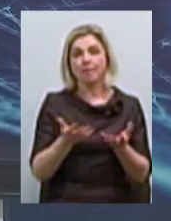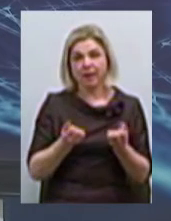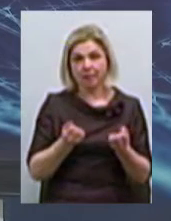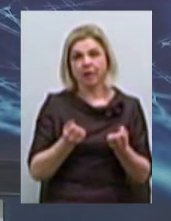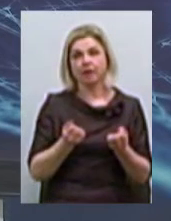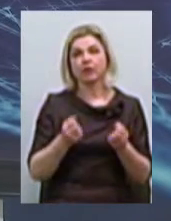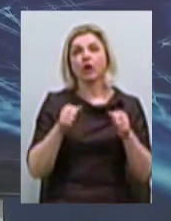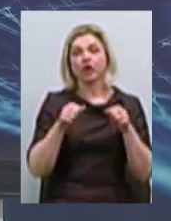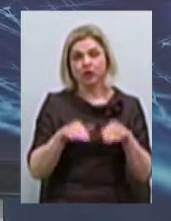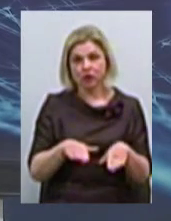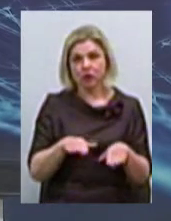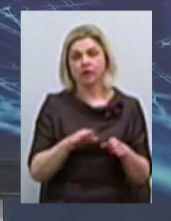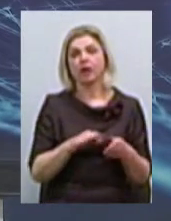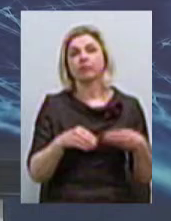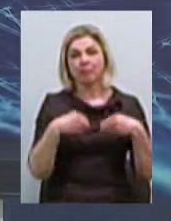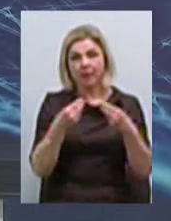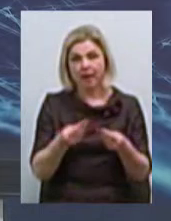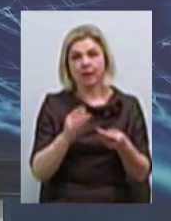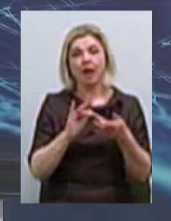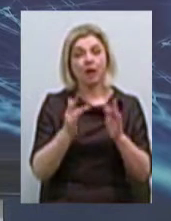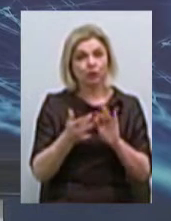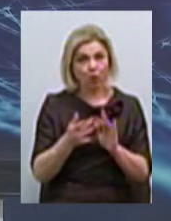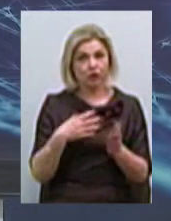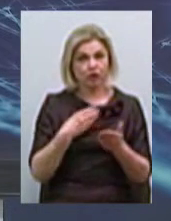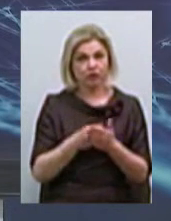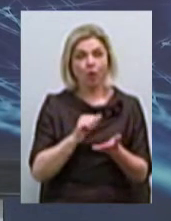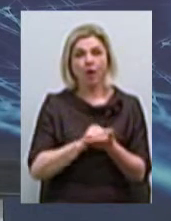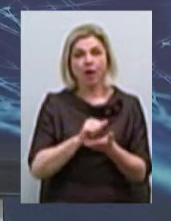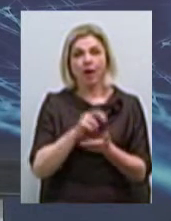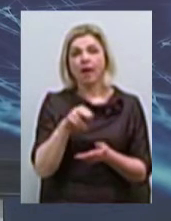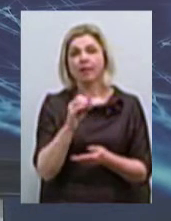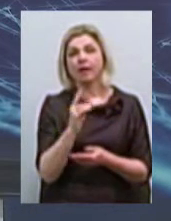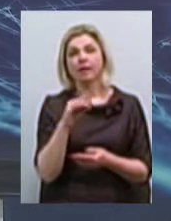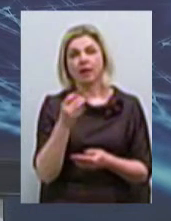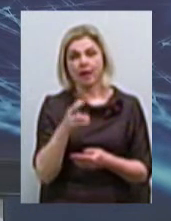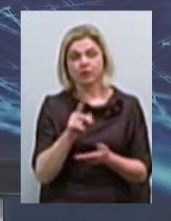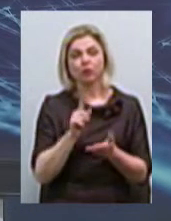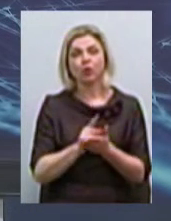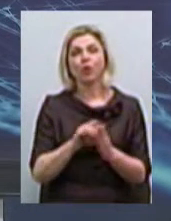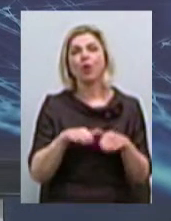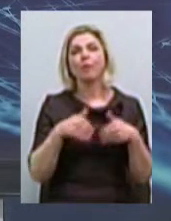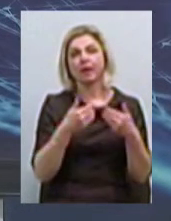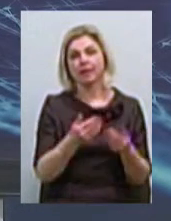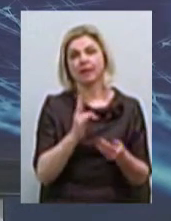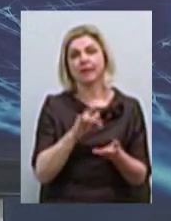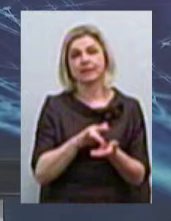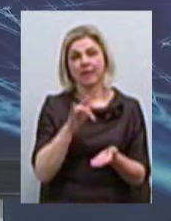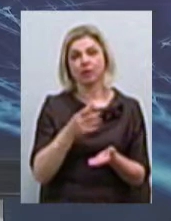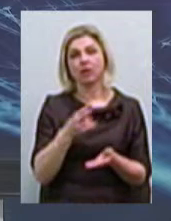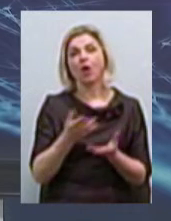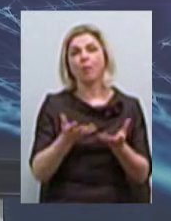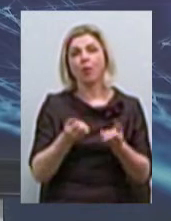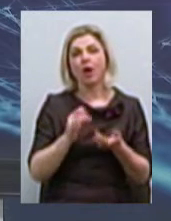рішення подати податкову декларацію в електронному вигляді, для цього вона повинна звернутися до акредитованого центру для